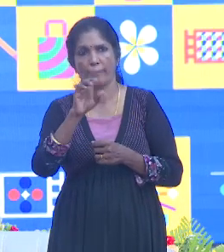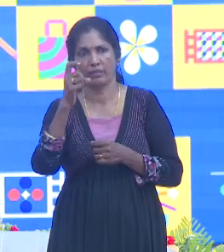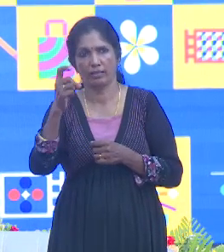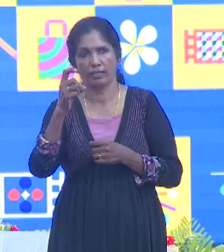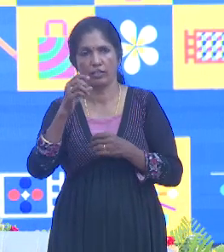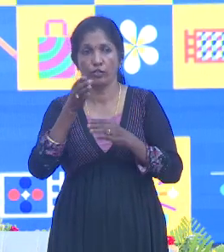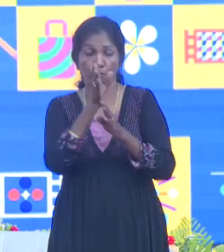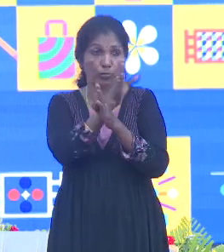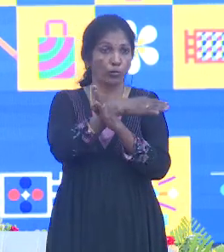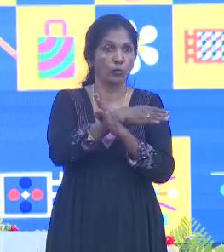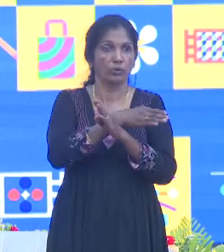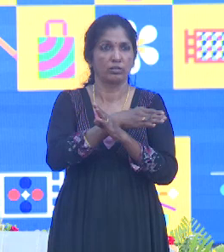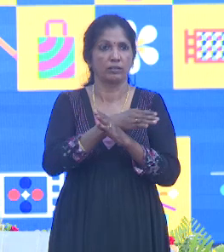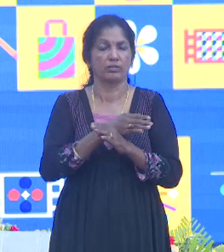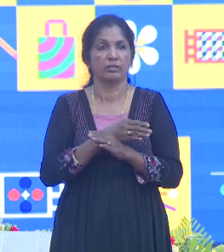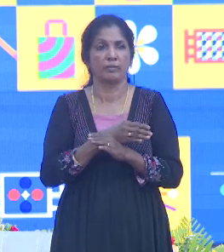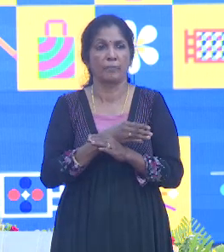1957 മുമ്പുള്ള